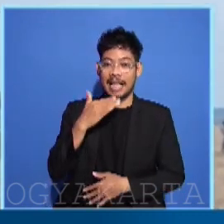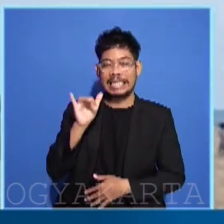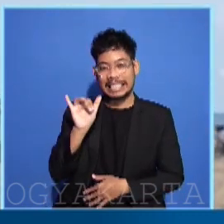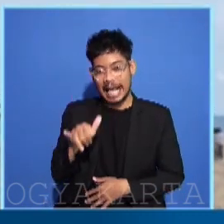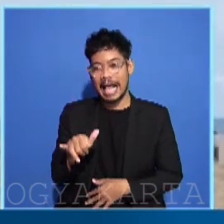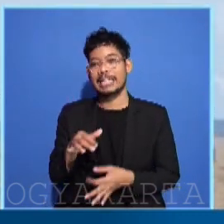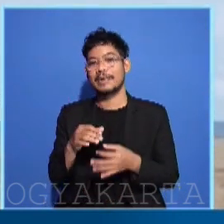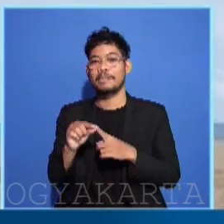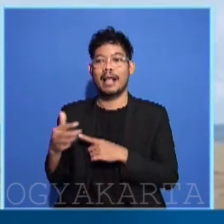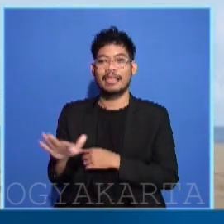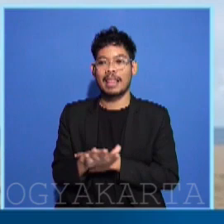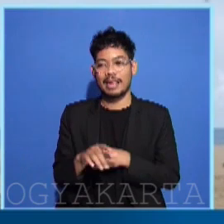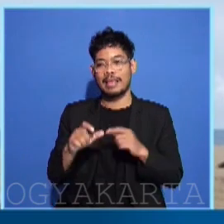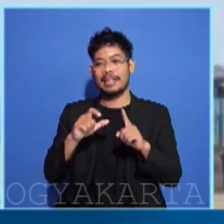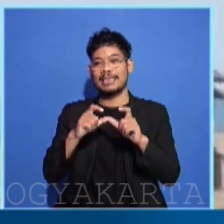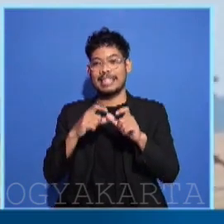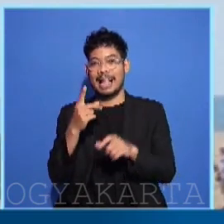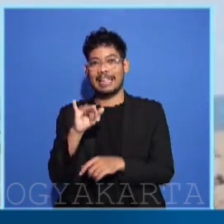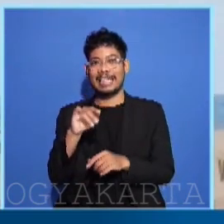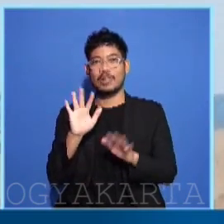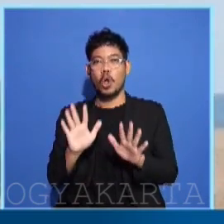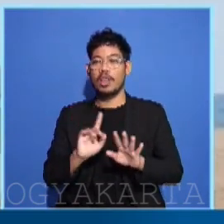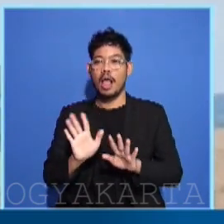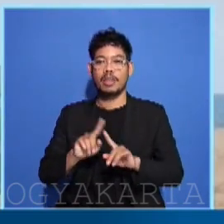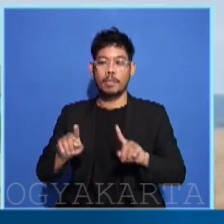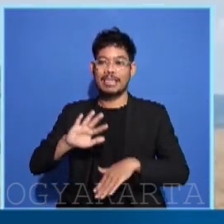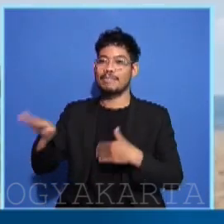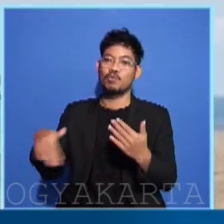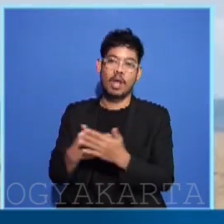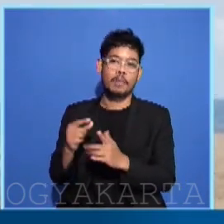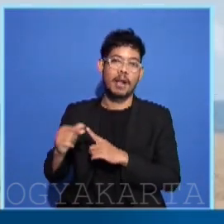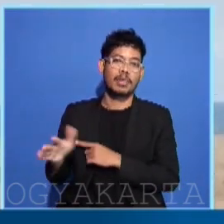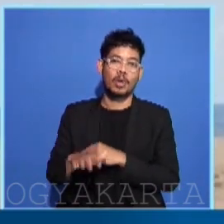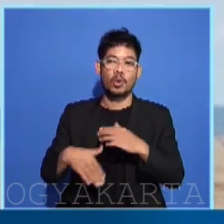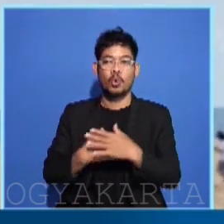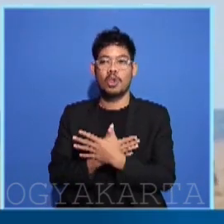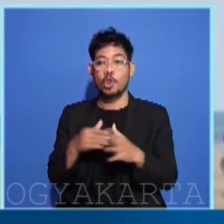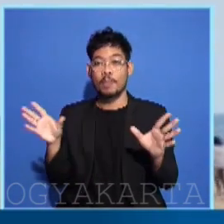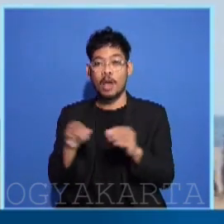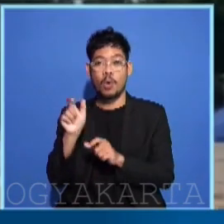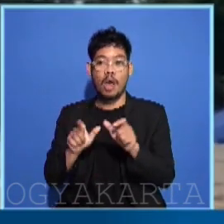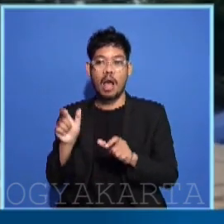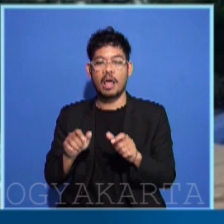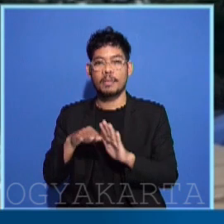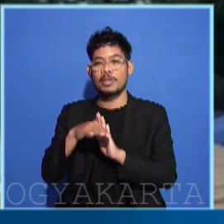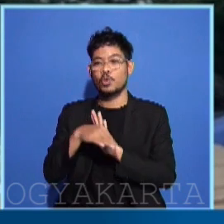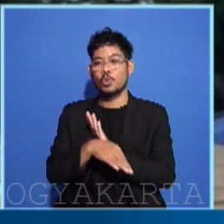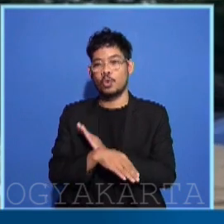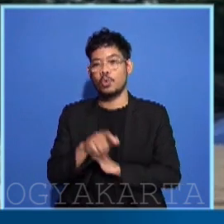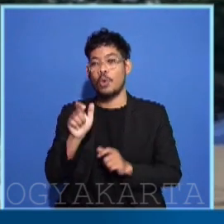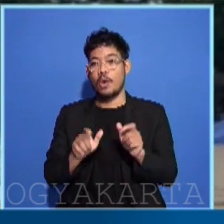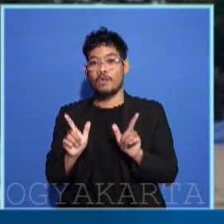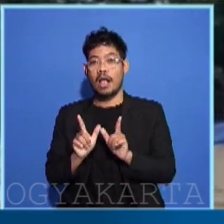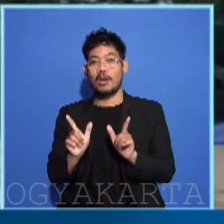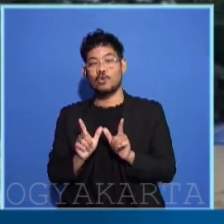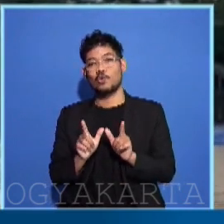hanya di Pantai Drini, tetapi hampir di seluruh kawasan Pantai Gunung Kidul mengalami penurunan pengunjung. Beberapa pemilik warung di sekitar pantai